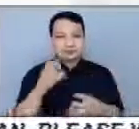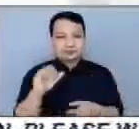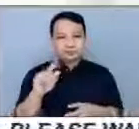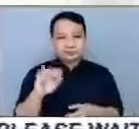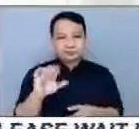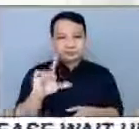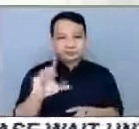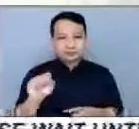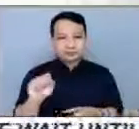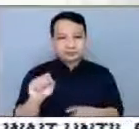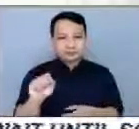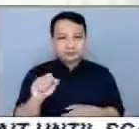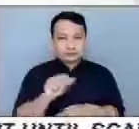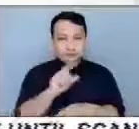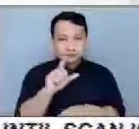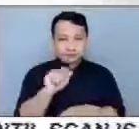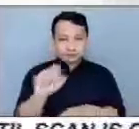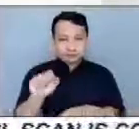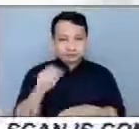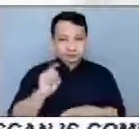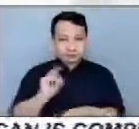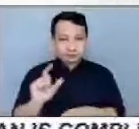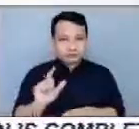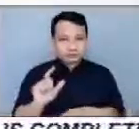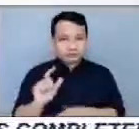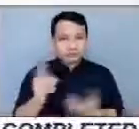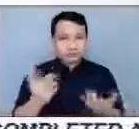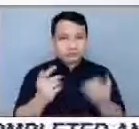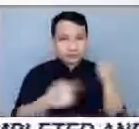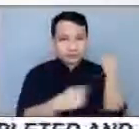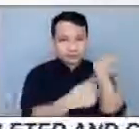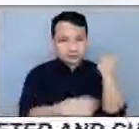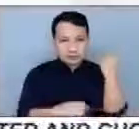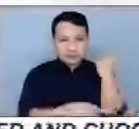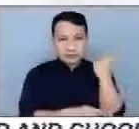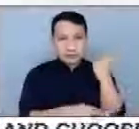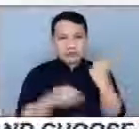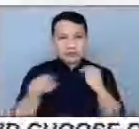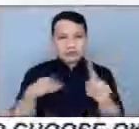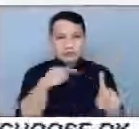Alvin Barcelona para sa Morning Show ng Bayan, Rise and Shine Pilipinas.